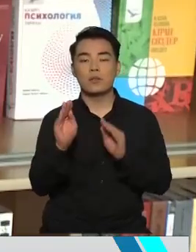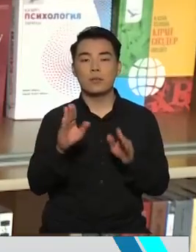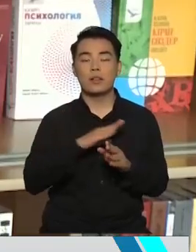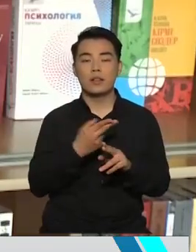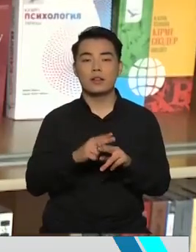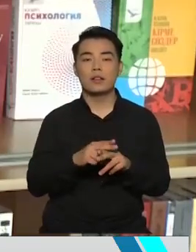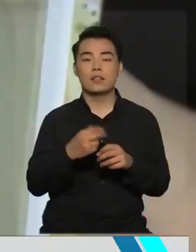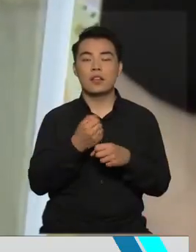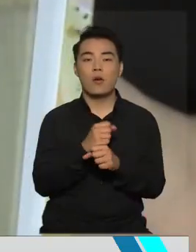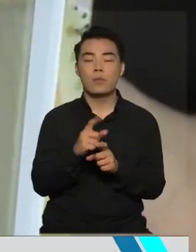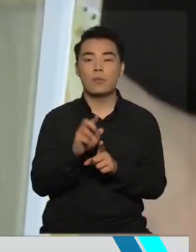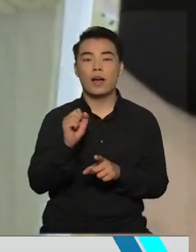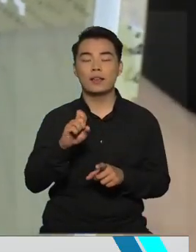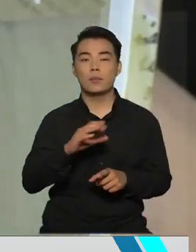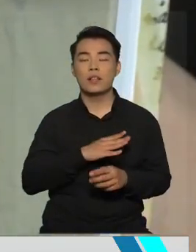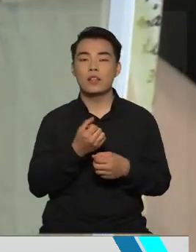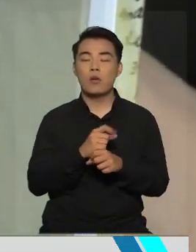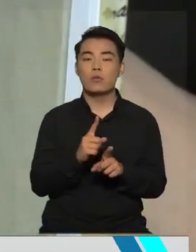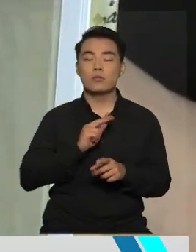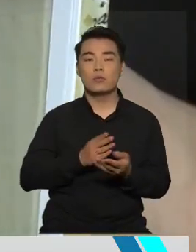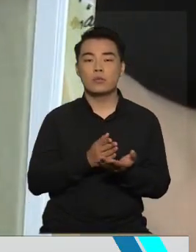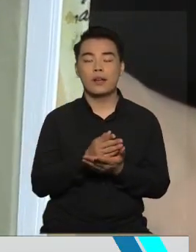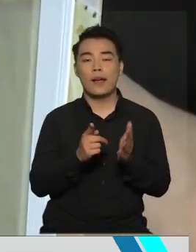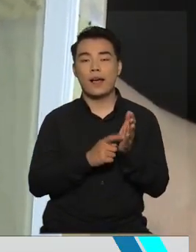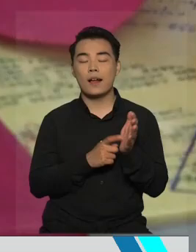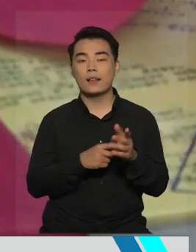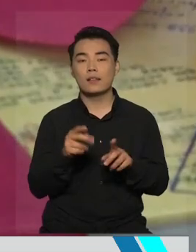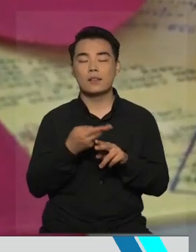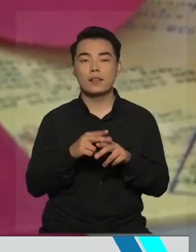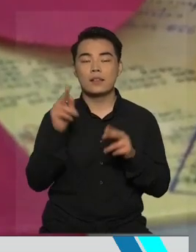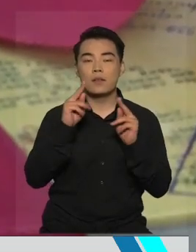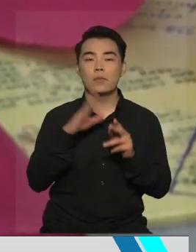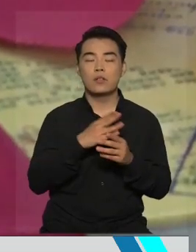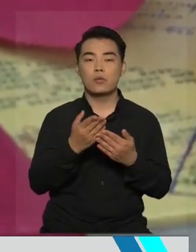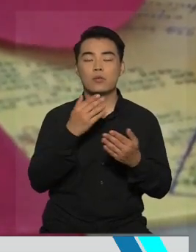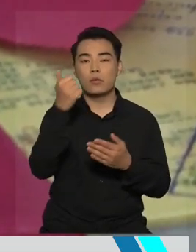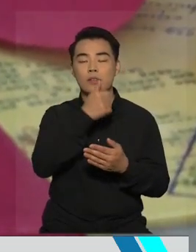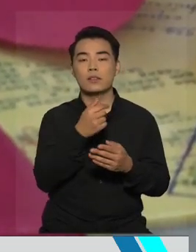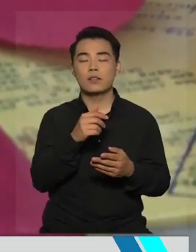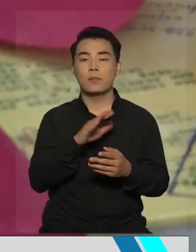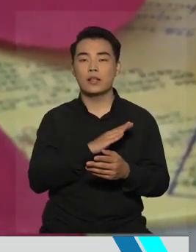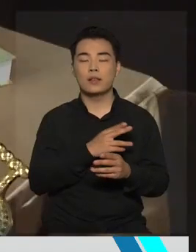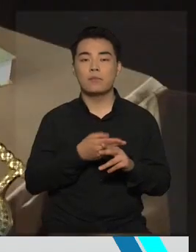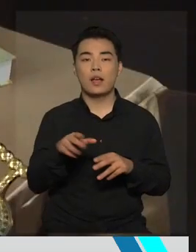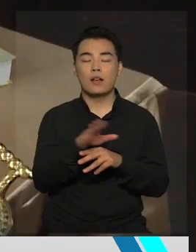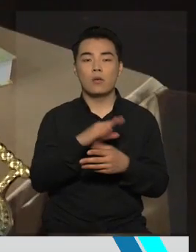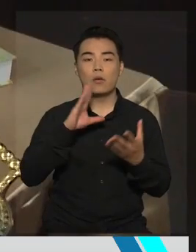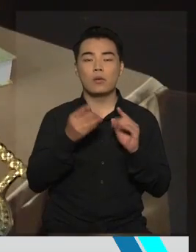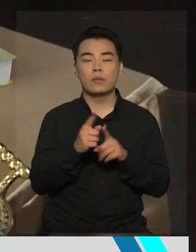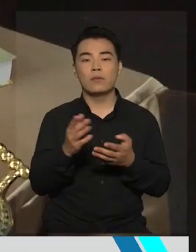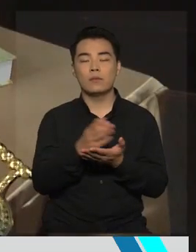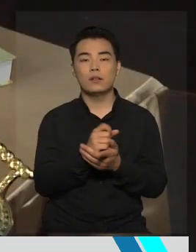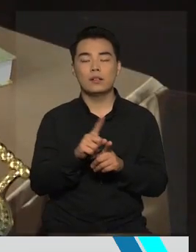этой научной базе. Научный труд карагандинских исследователей презентовали год назад. Им удалось собрать архивные материалы и